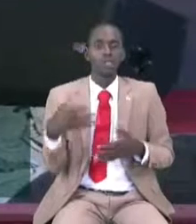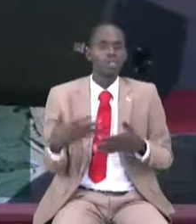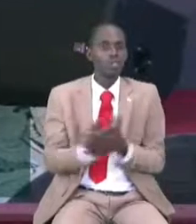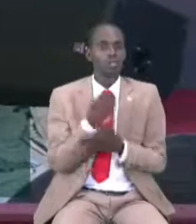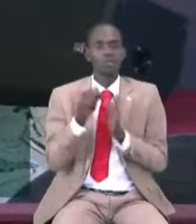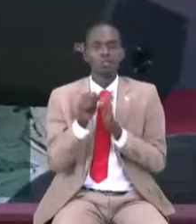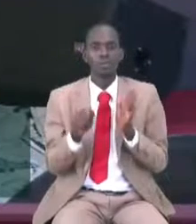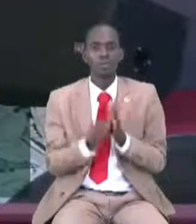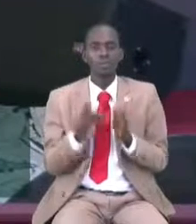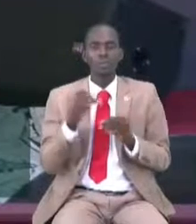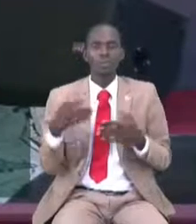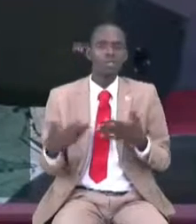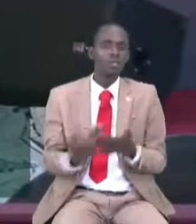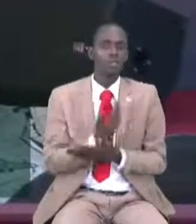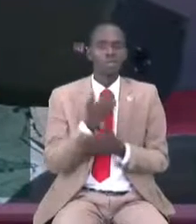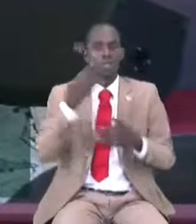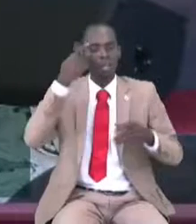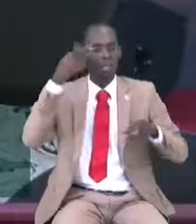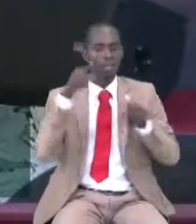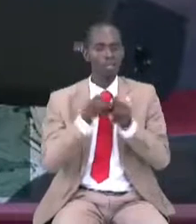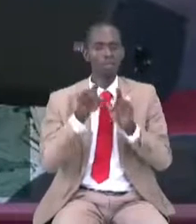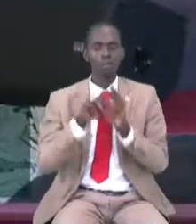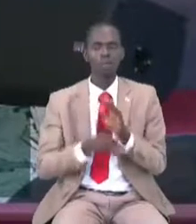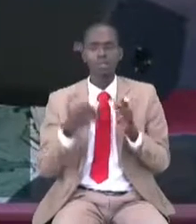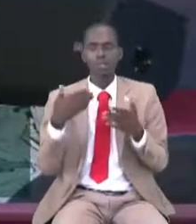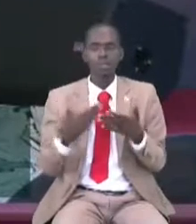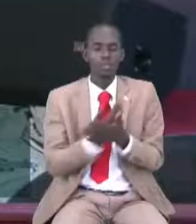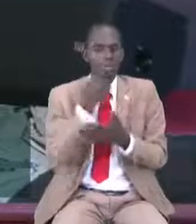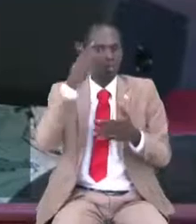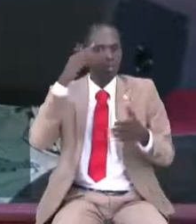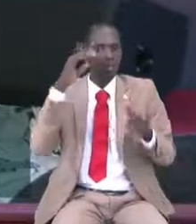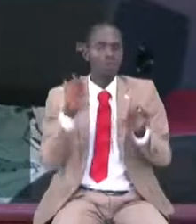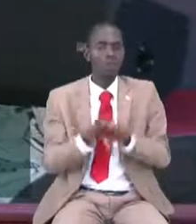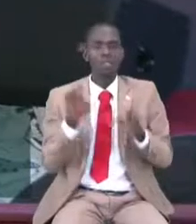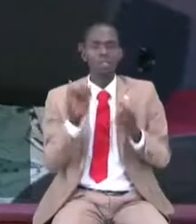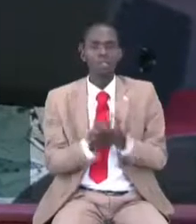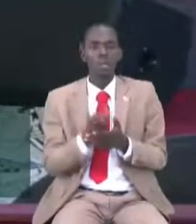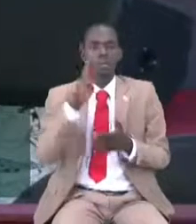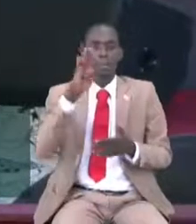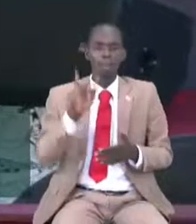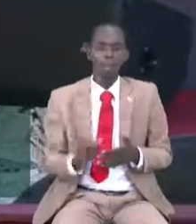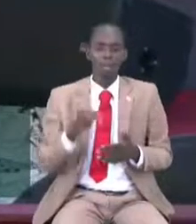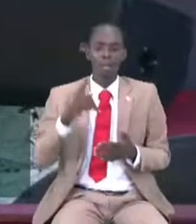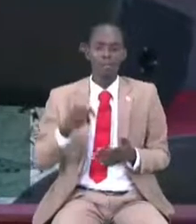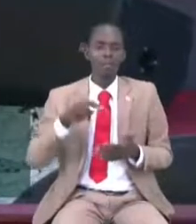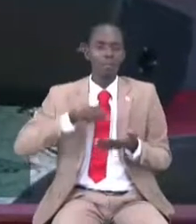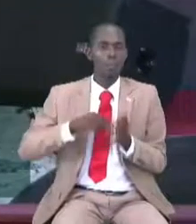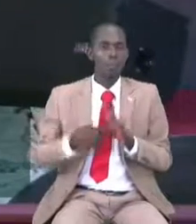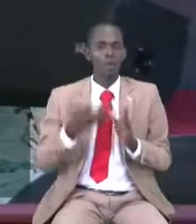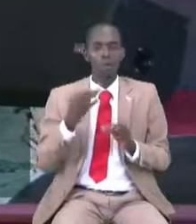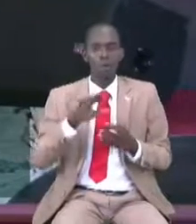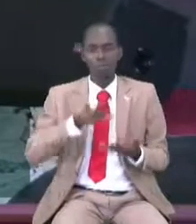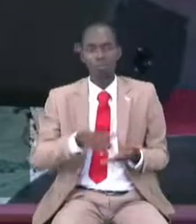nouvelle alliance, afin que la mort étant intervenue pour le rachat des